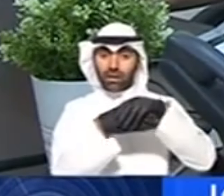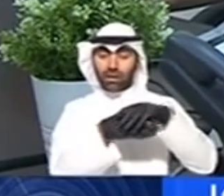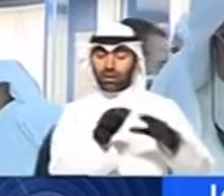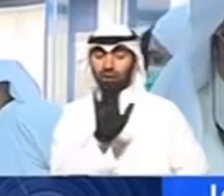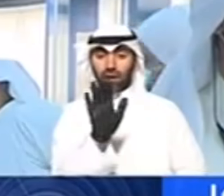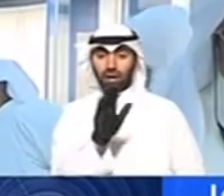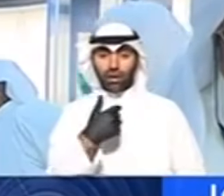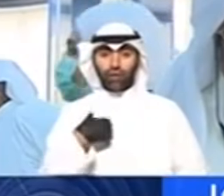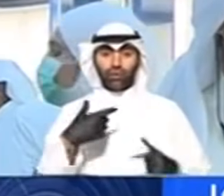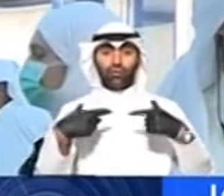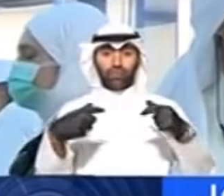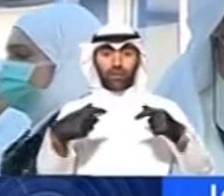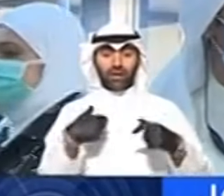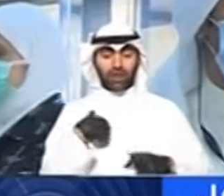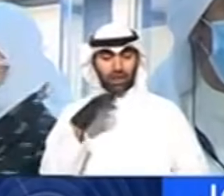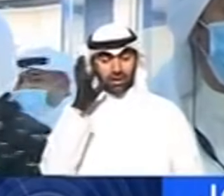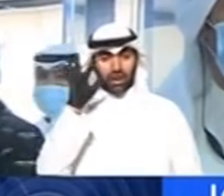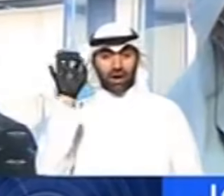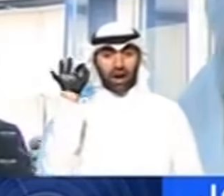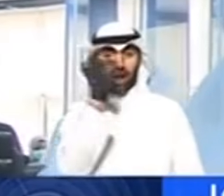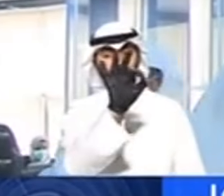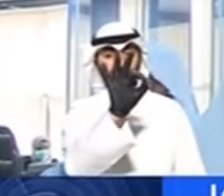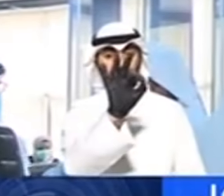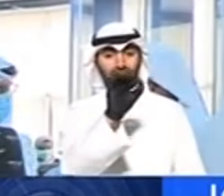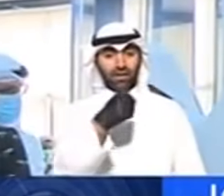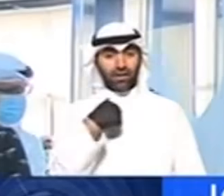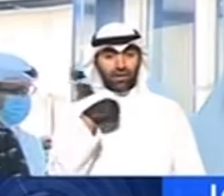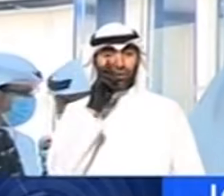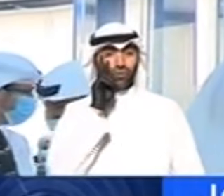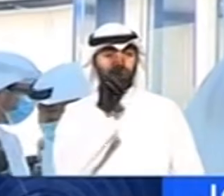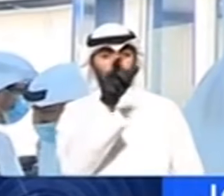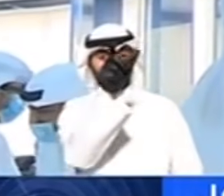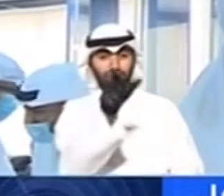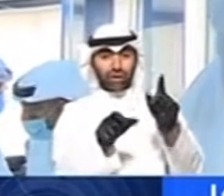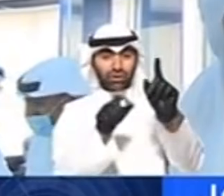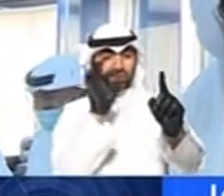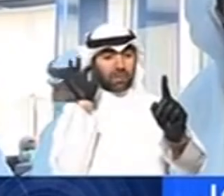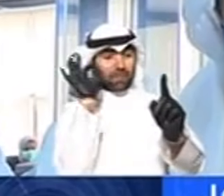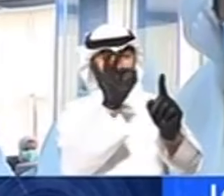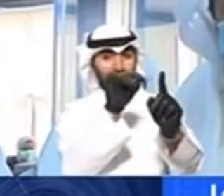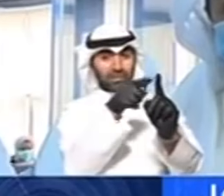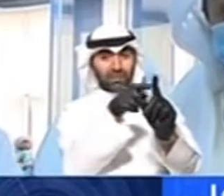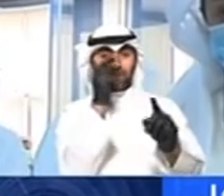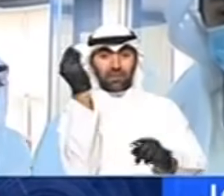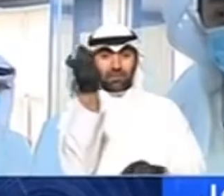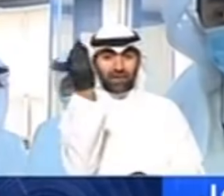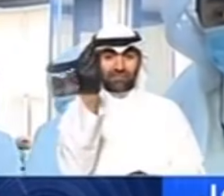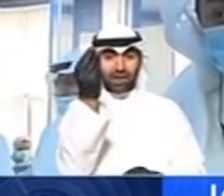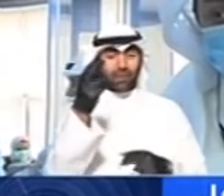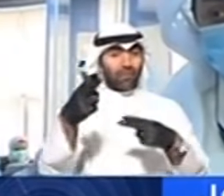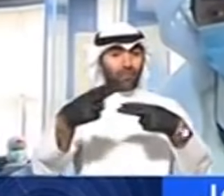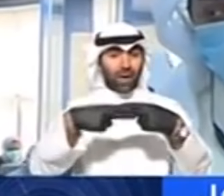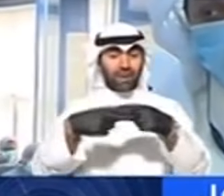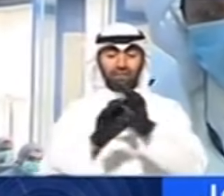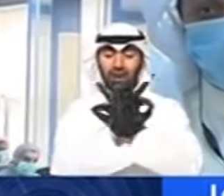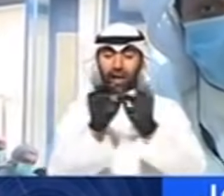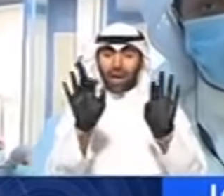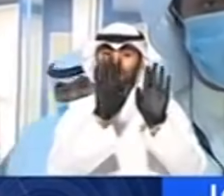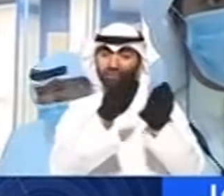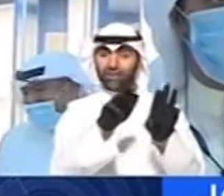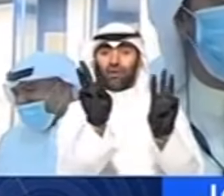نصائح باستمرار وإرشادات وحث على الالتزام بالفترة الزمنية